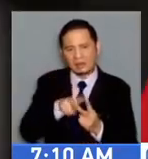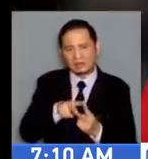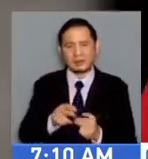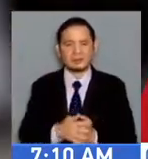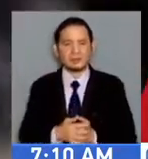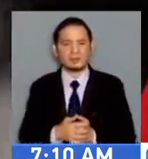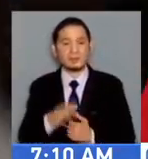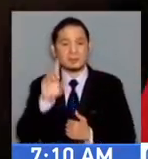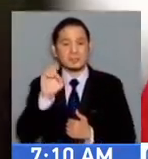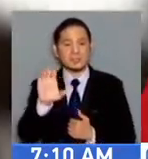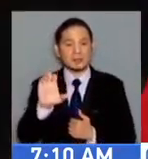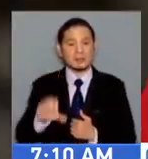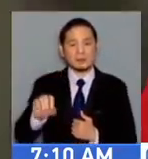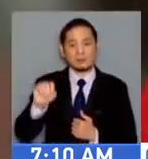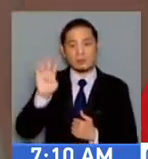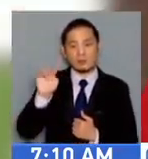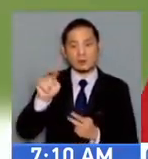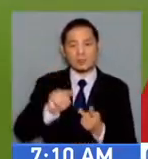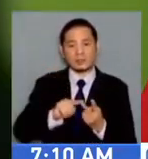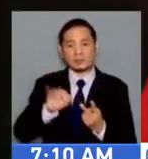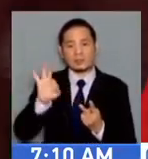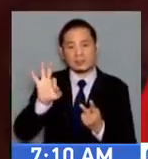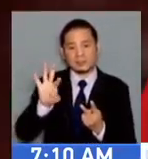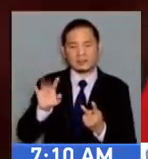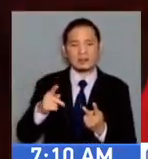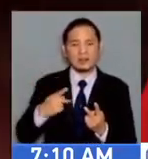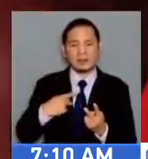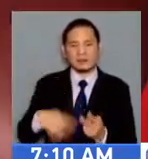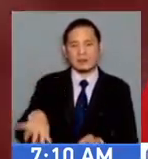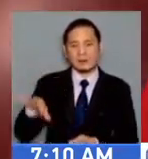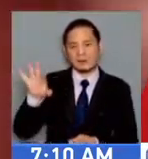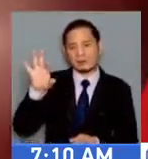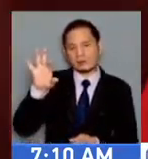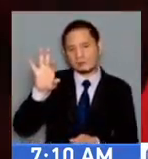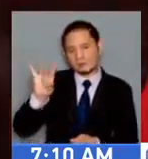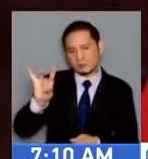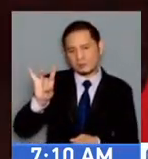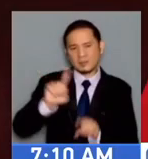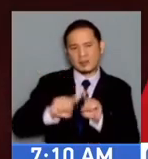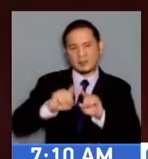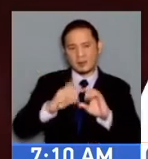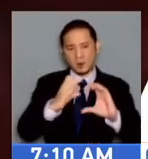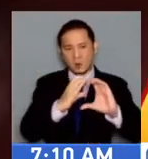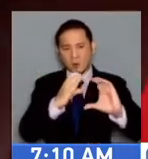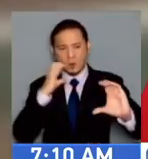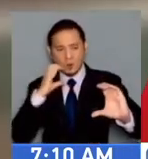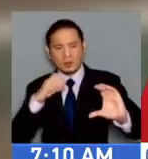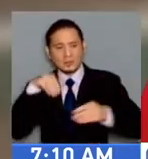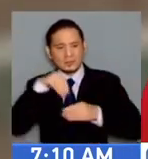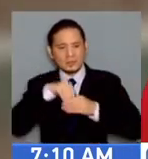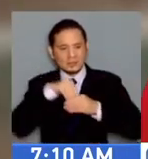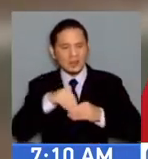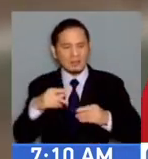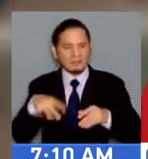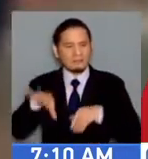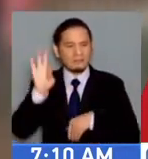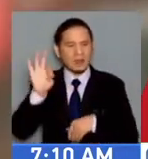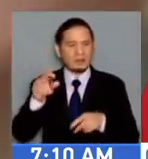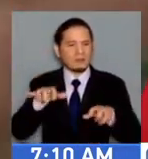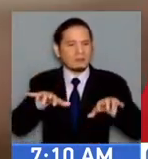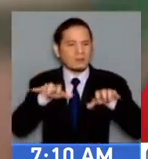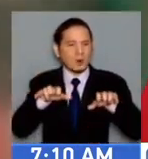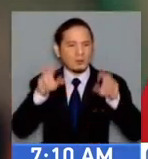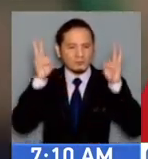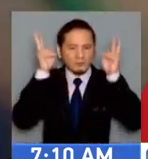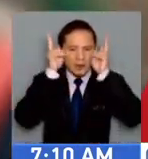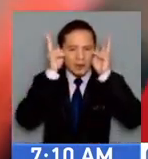at 19, walong container van na naglalaman ng illegal na sibuyas at frozen goods ang nasabat. Nagkakahalaga ang lahat ng ito